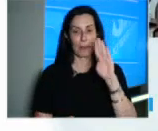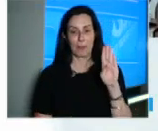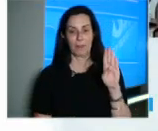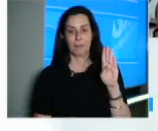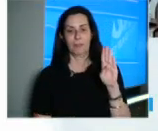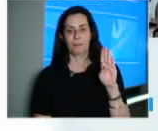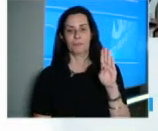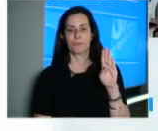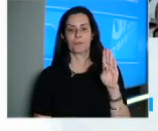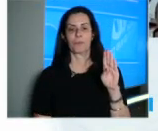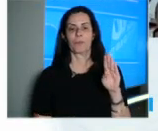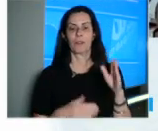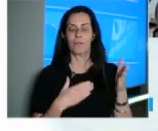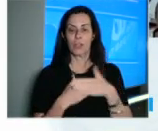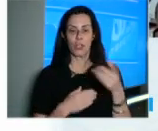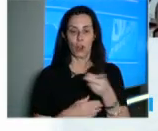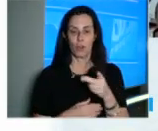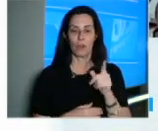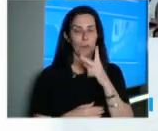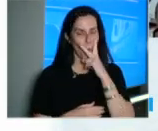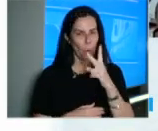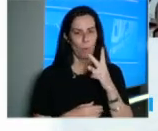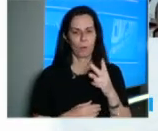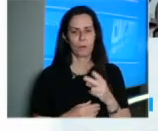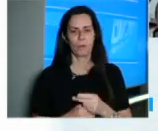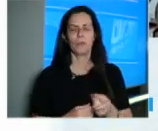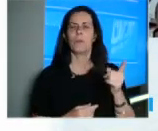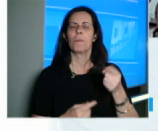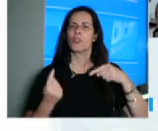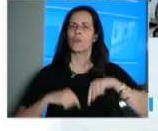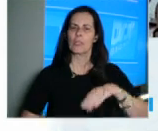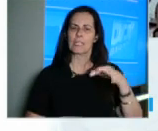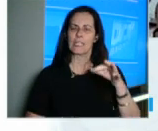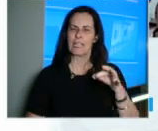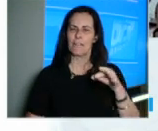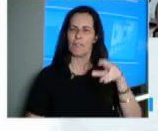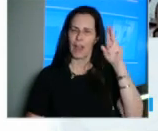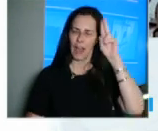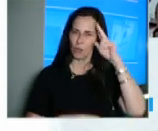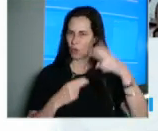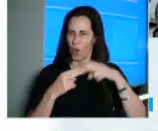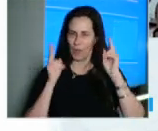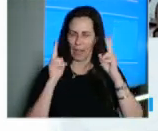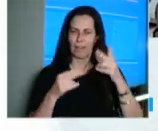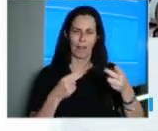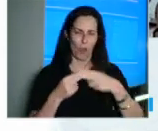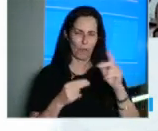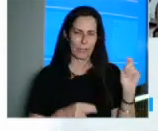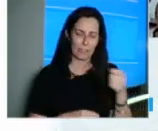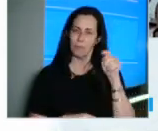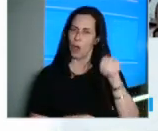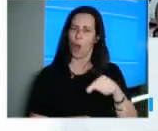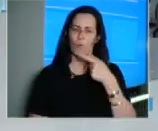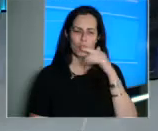נתניהו. ורעייתו שרה ביקרו בבית יושב ראש סניף הליכוד באור עקיבא, קרוב לביתם בקיסריה, הם קפצו